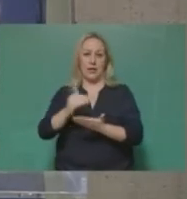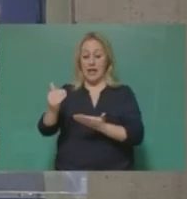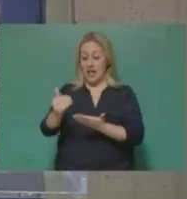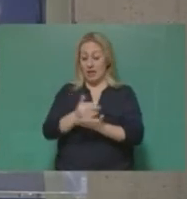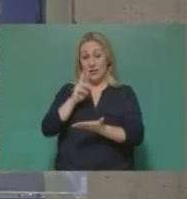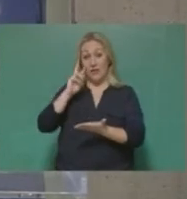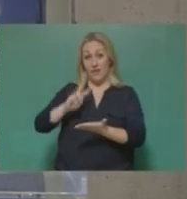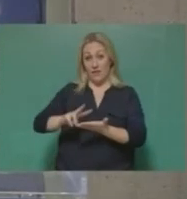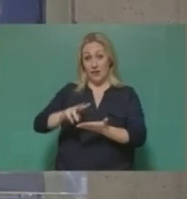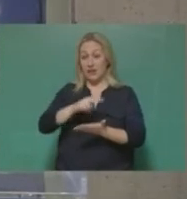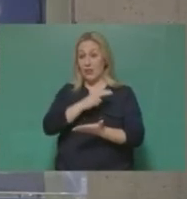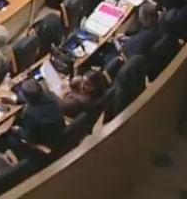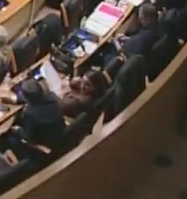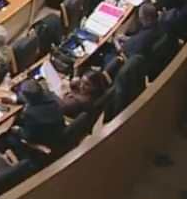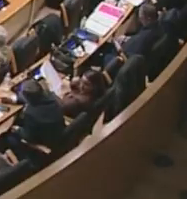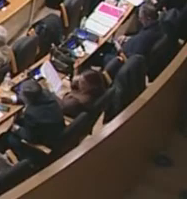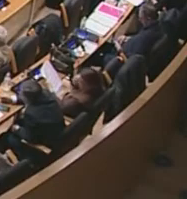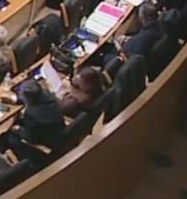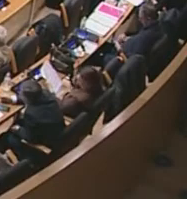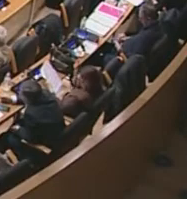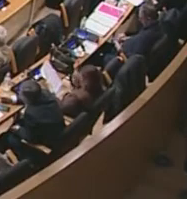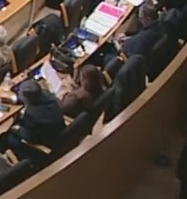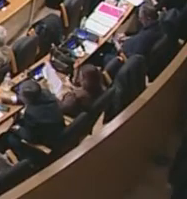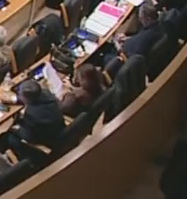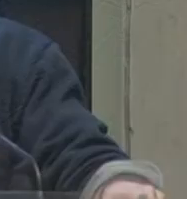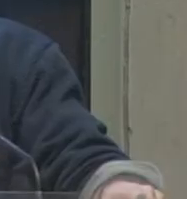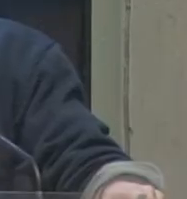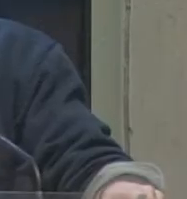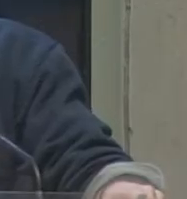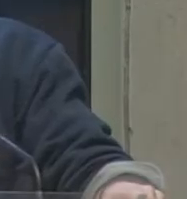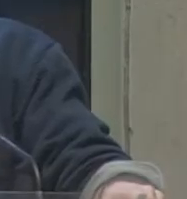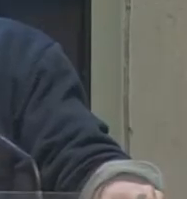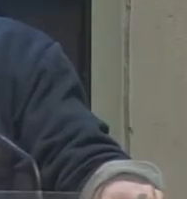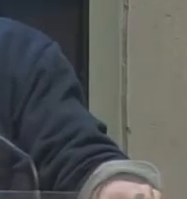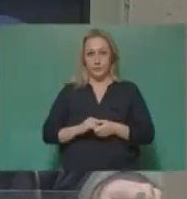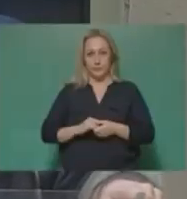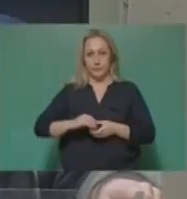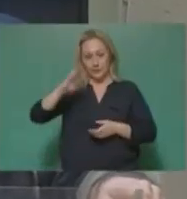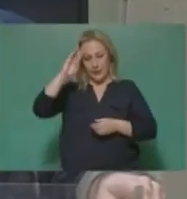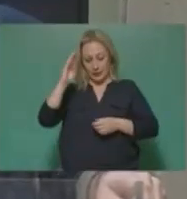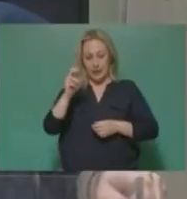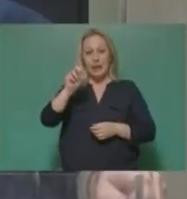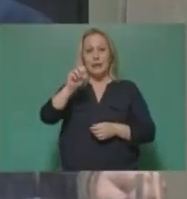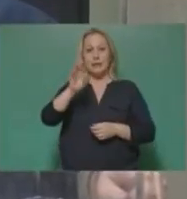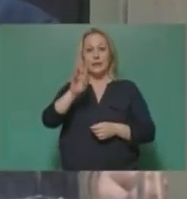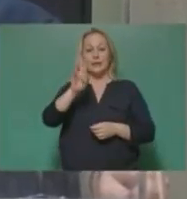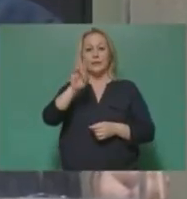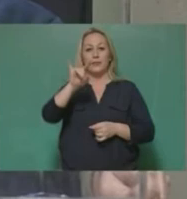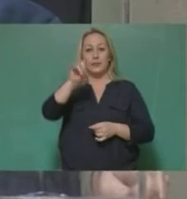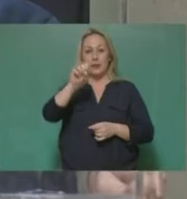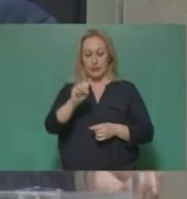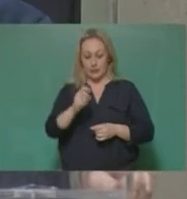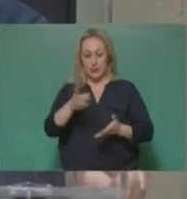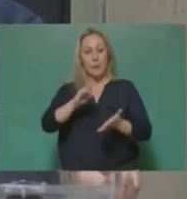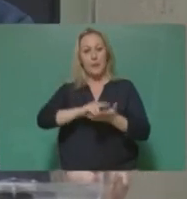πώς να αξιοποιεί την ακίνητη του περιουσία. Έχουμε για ακόμα μία φορά στα χέρια μας σε έναν προϋπολογισμό προϊόν της δημιουργικής λογιστικής που